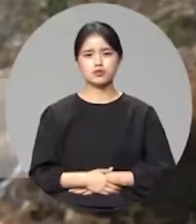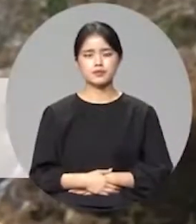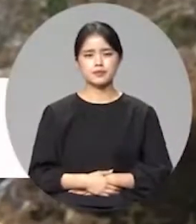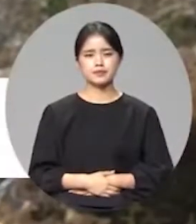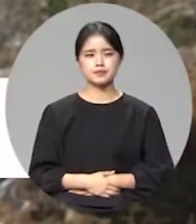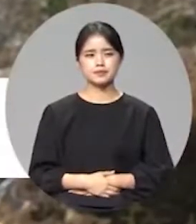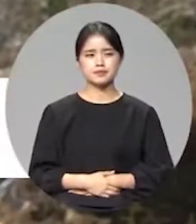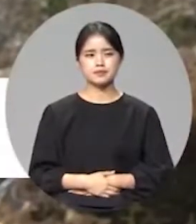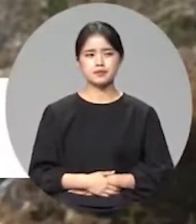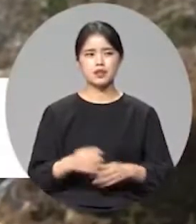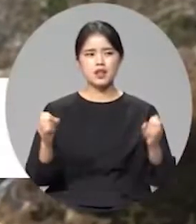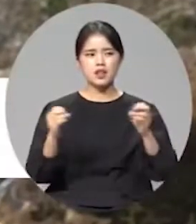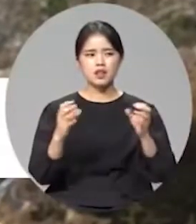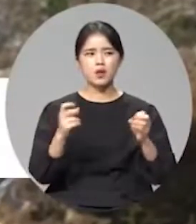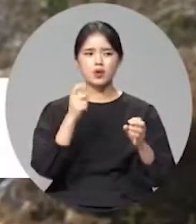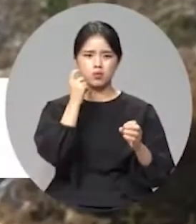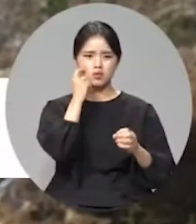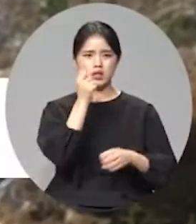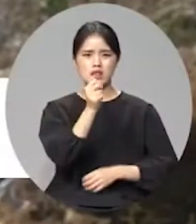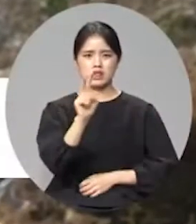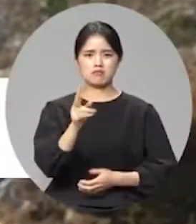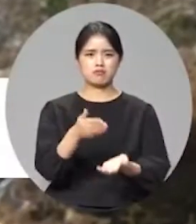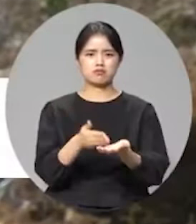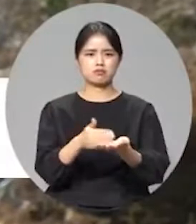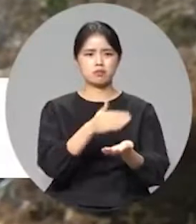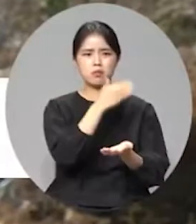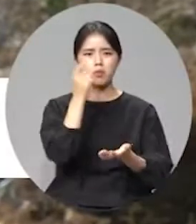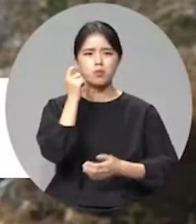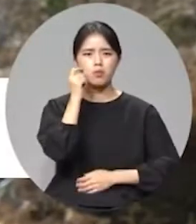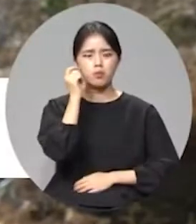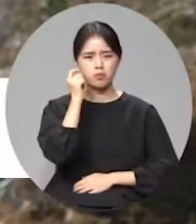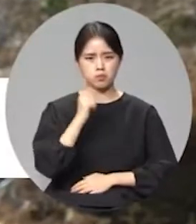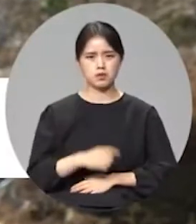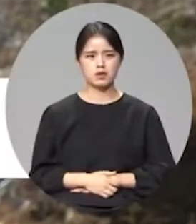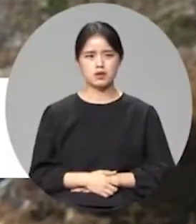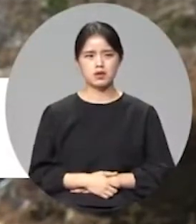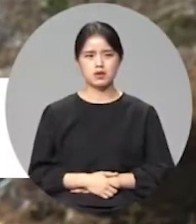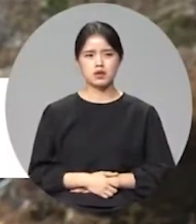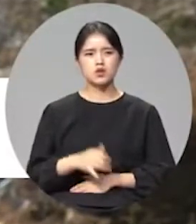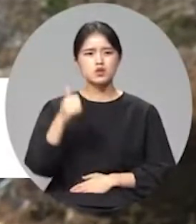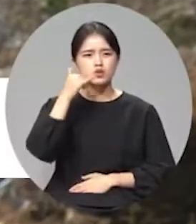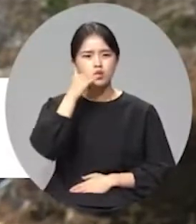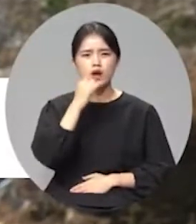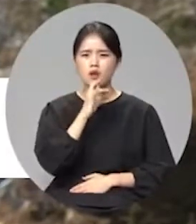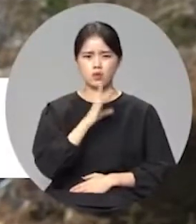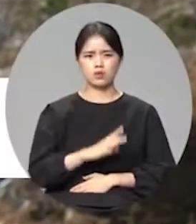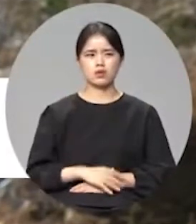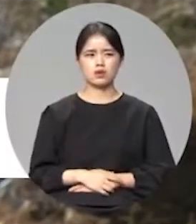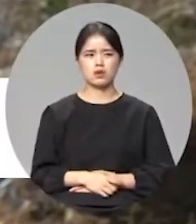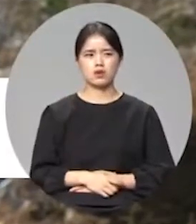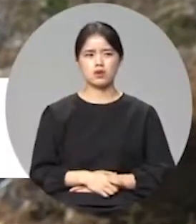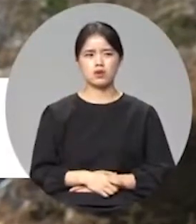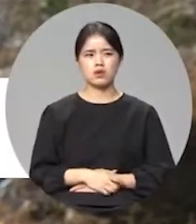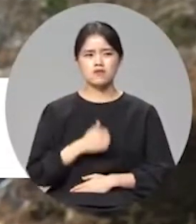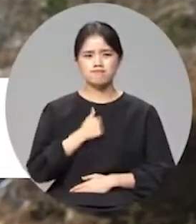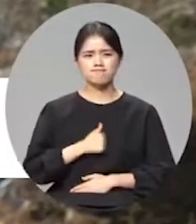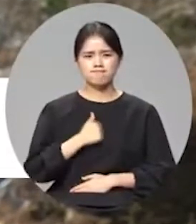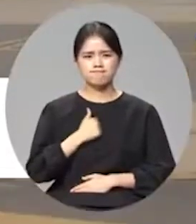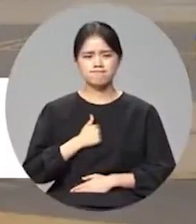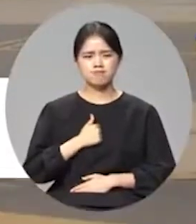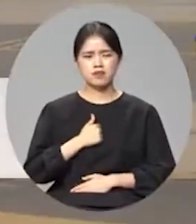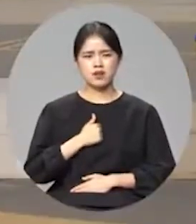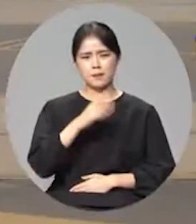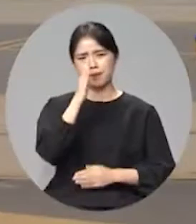과정도 못하지. 테레비 뉴스도 제대로 봅니다. 전화 통화도 제대로 못해 지금. 참다 보니까 다 병이